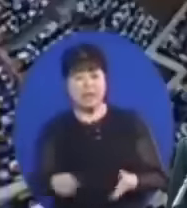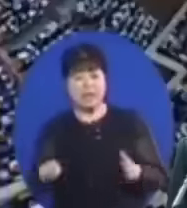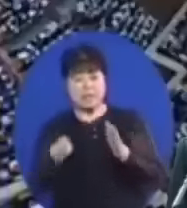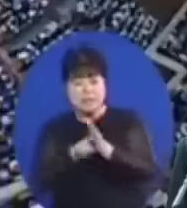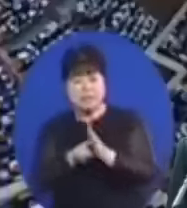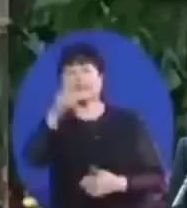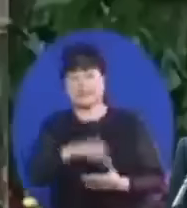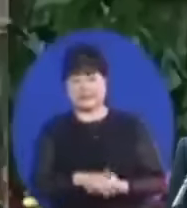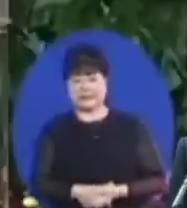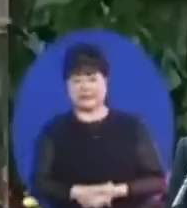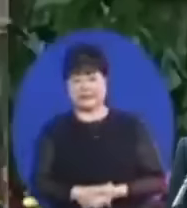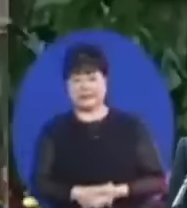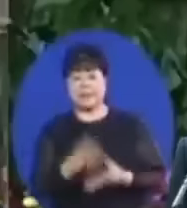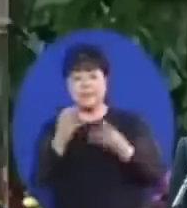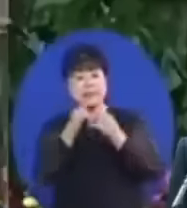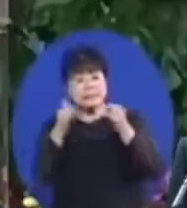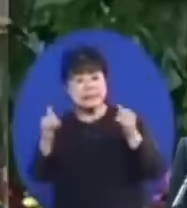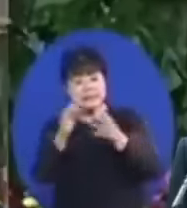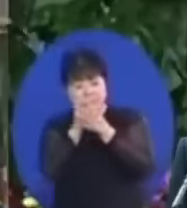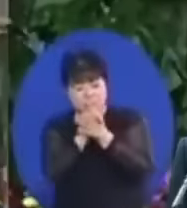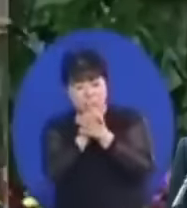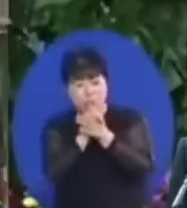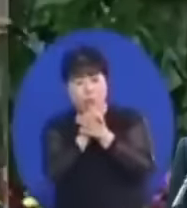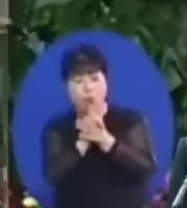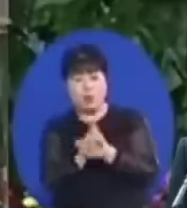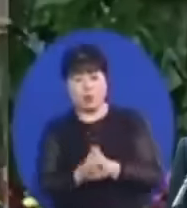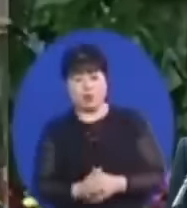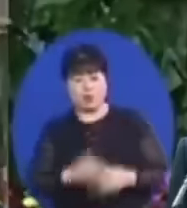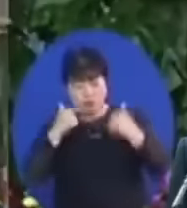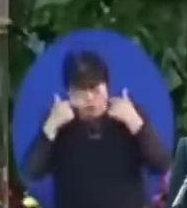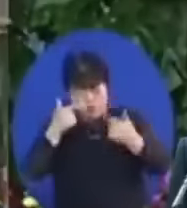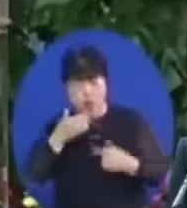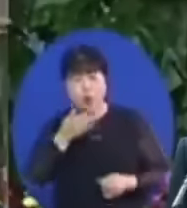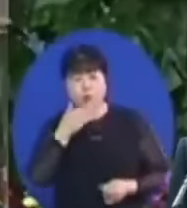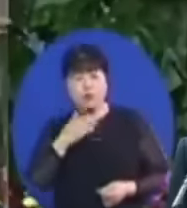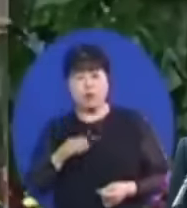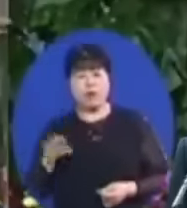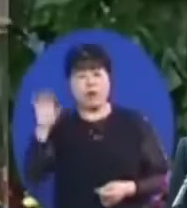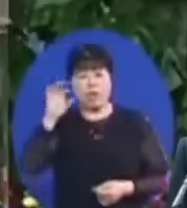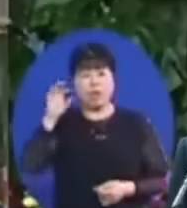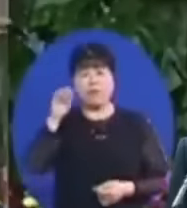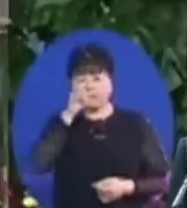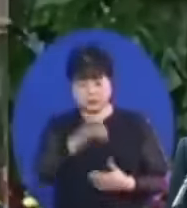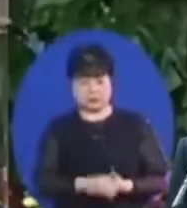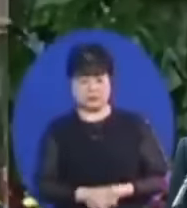되는 것입니다. 많은 사람들이 기도를 분명하게 하지 않고 막연하게 하는 기도가